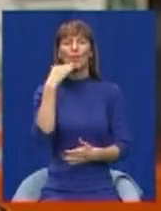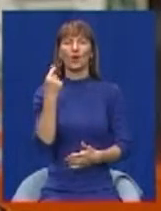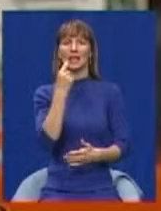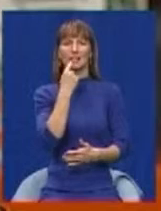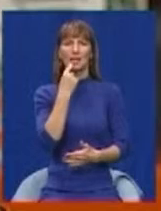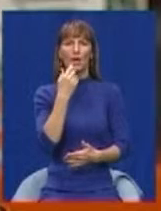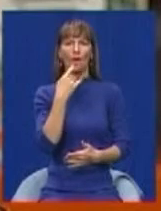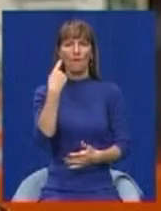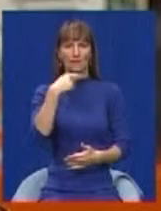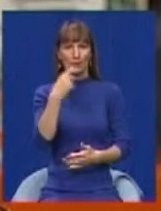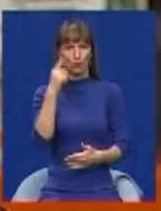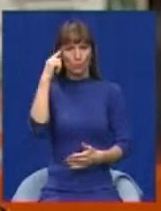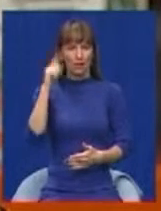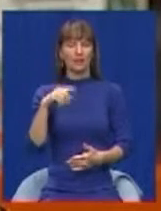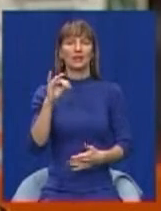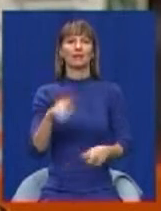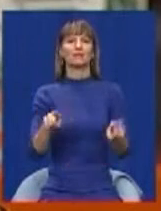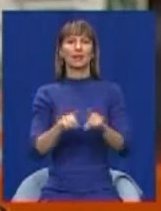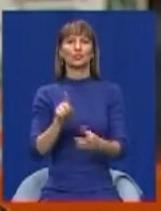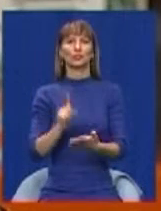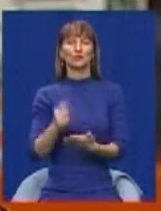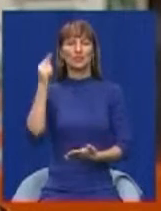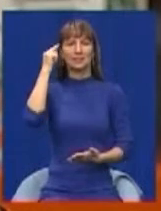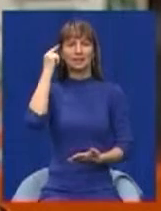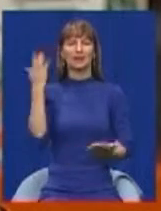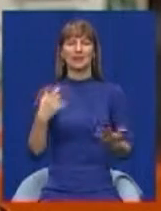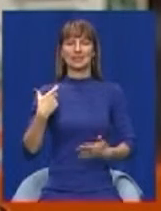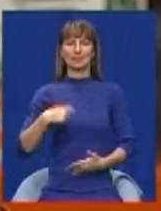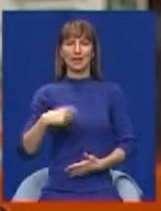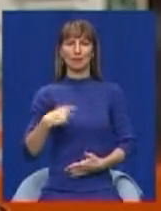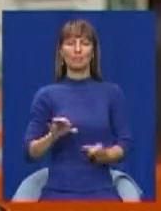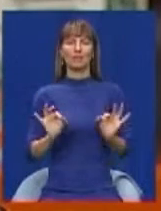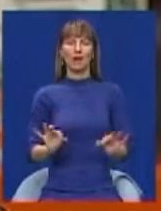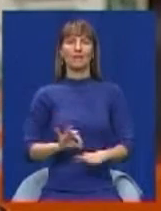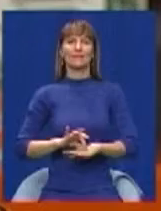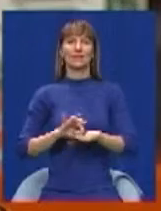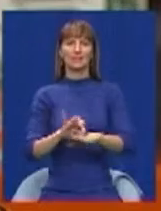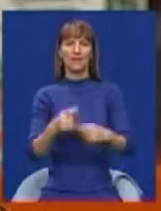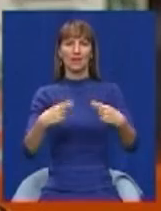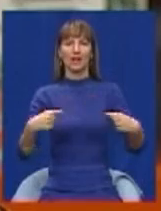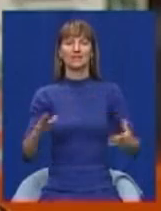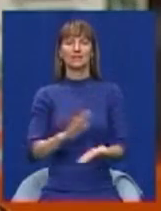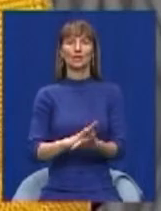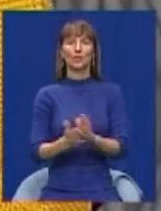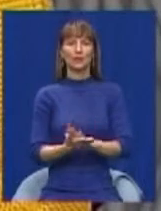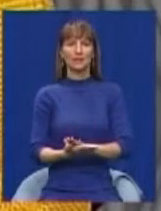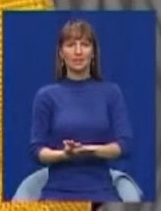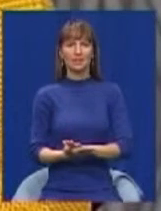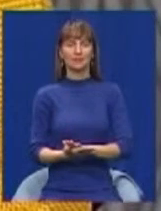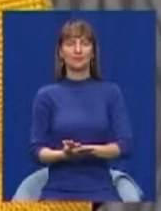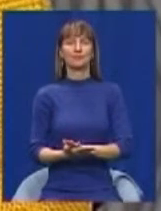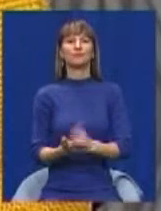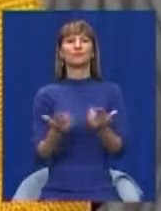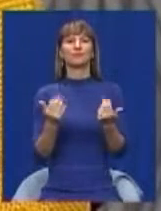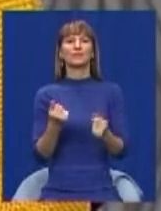язиків, також він має знати, як себе правильно вести в різних ситуаціях.